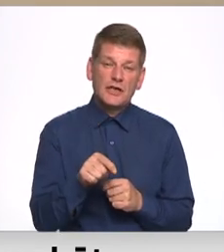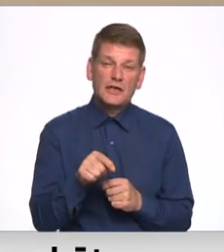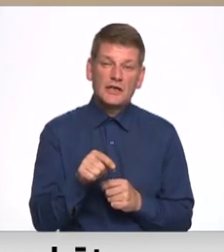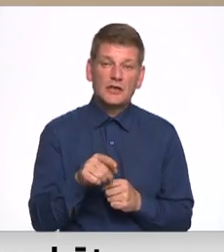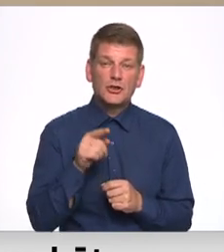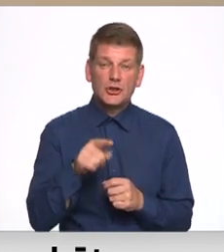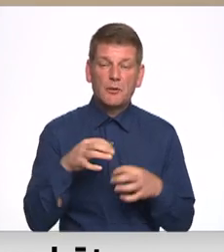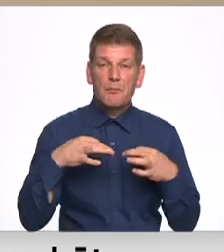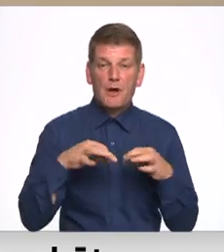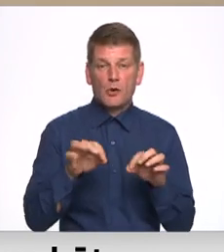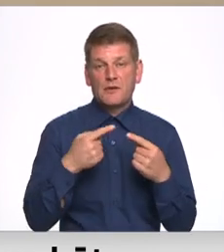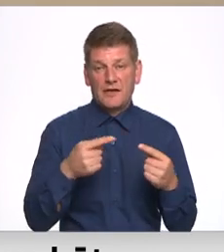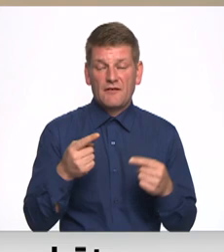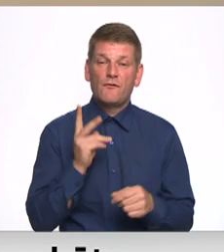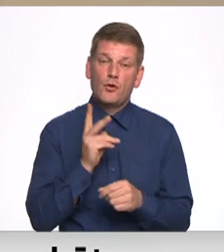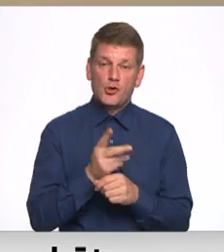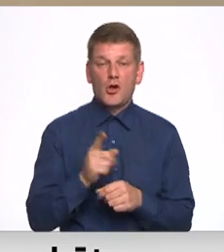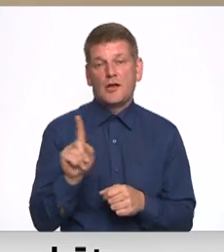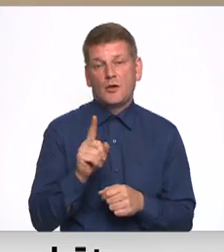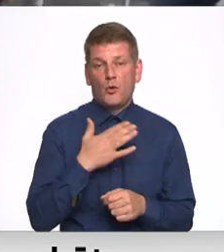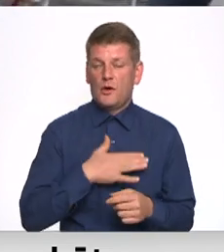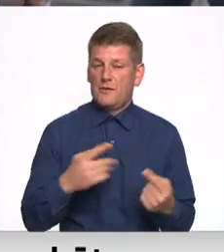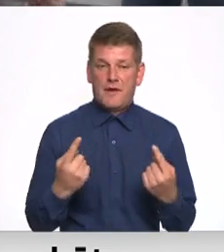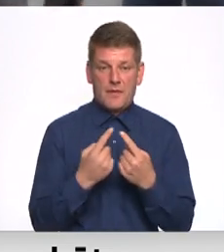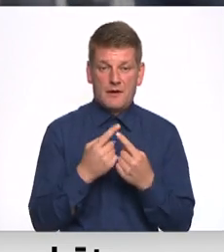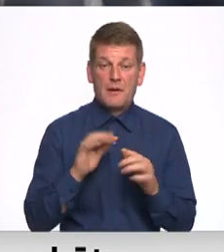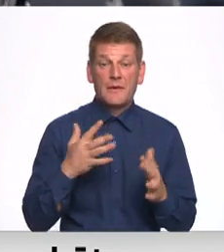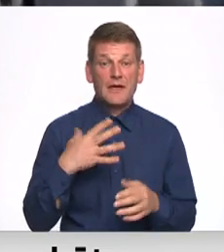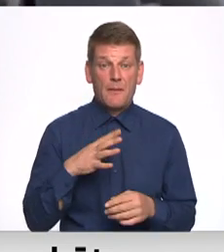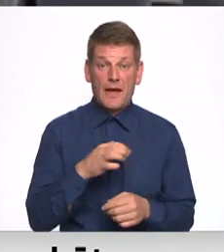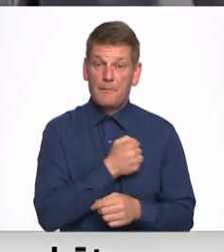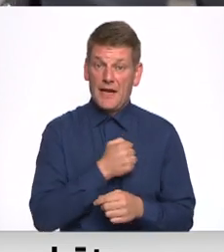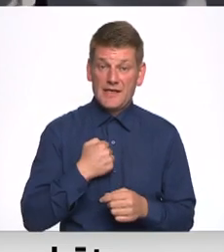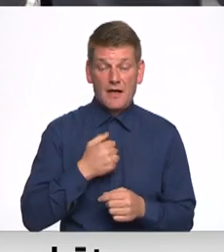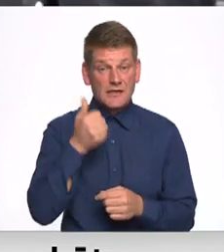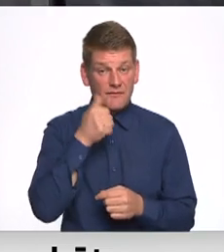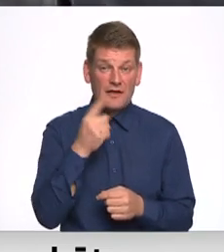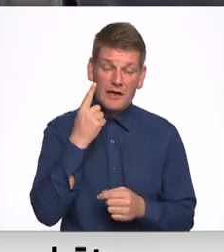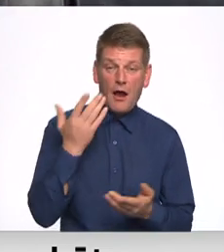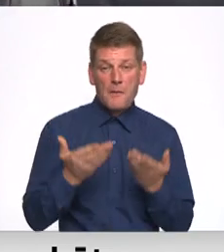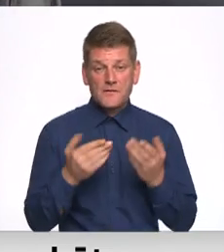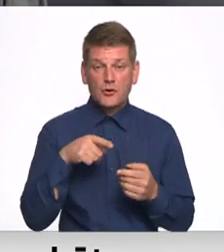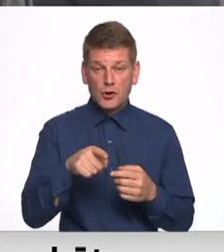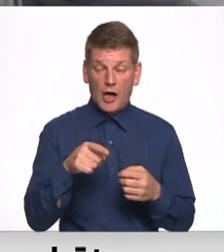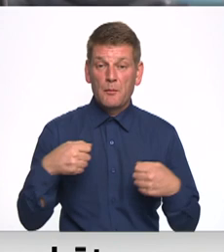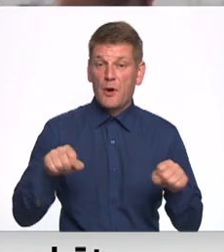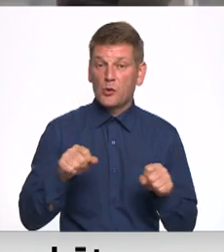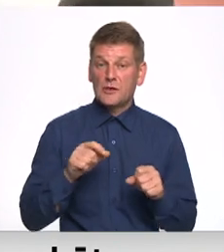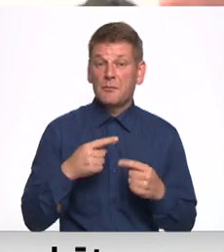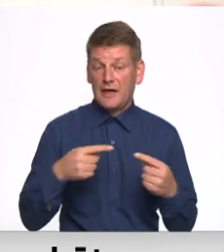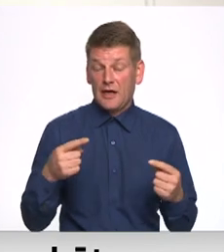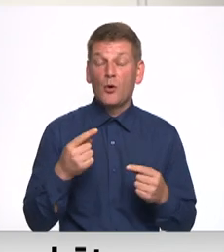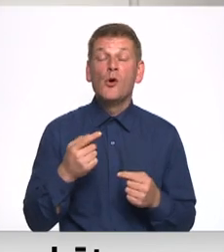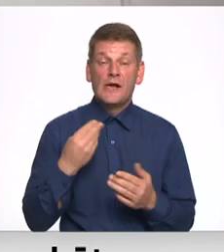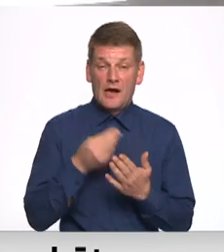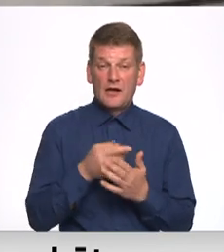šī braucama rīka funkcionalitāte ir ļoti, ļoti piemērota. Bet kamēr militāristi vēl tikai apsver šādu braucamrīku iegādi, uzņēmums